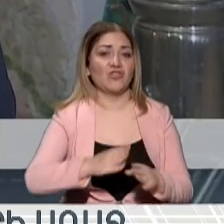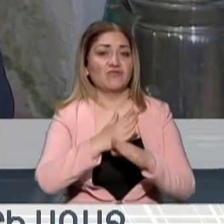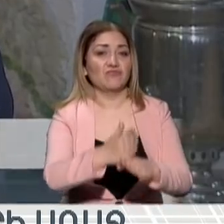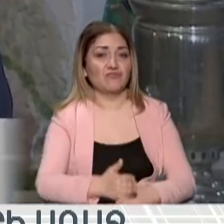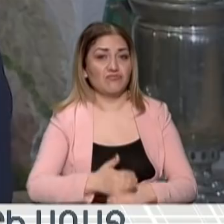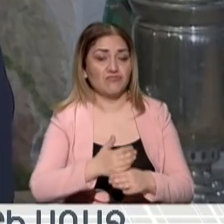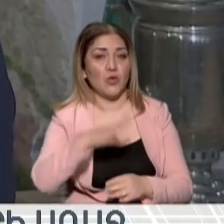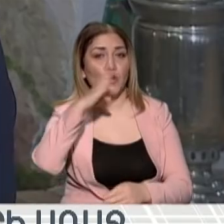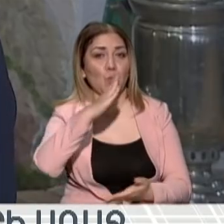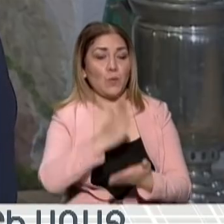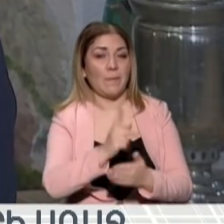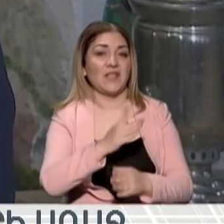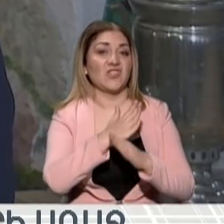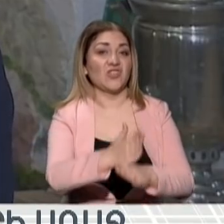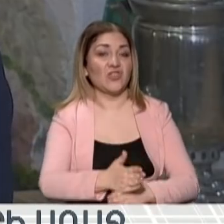դրանք, հիմա արդեն